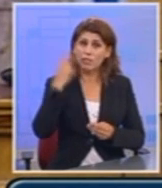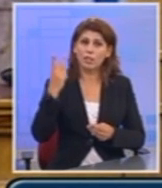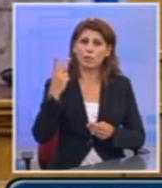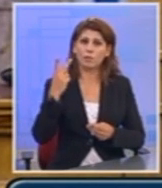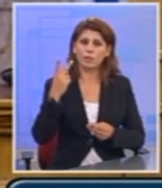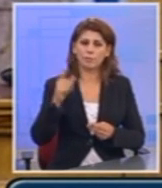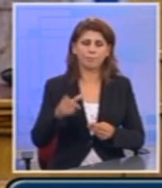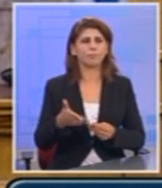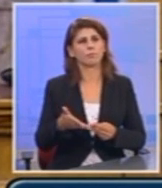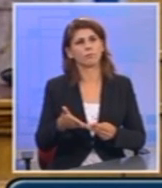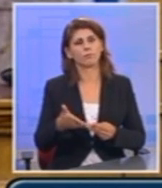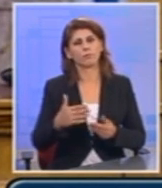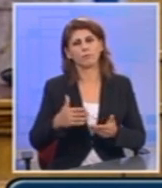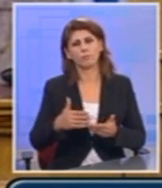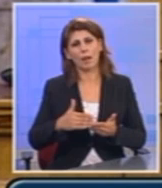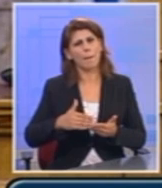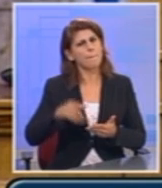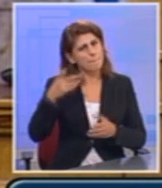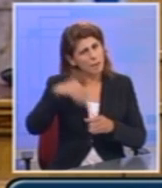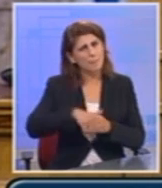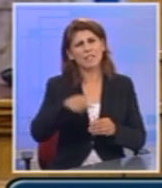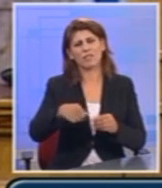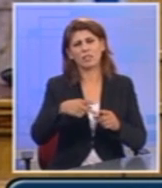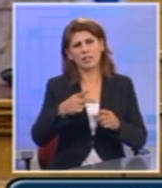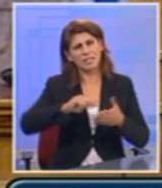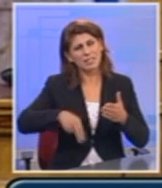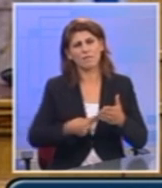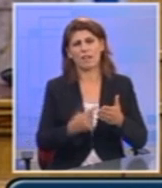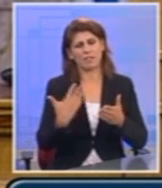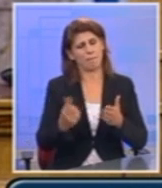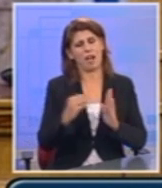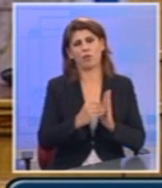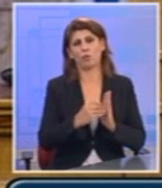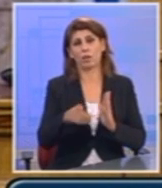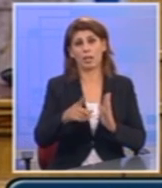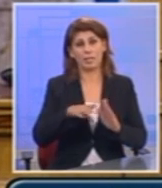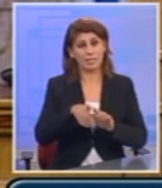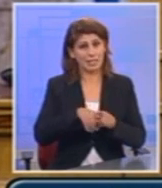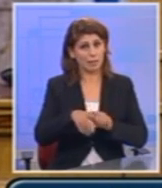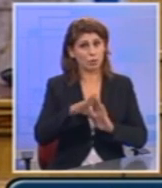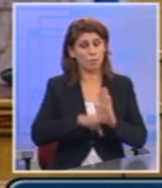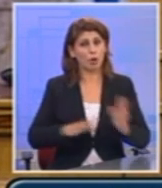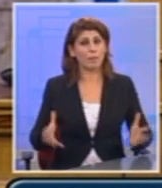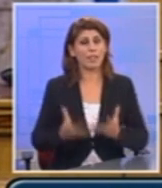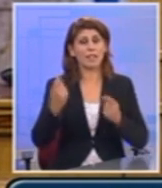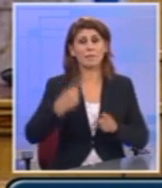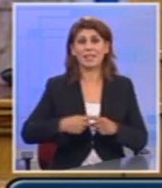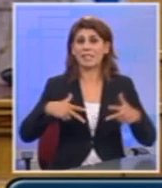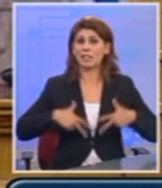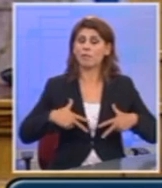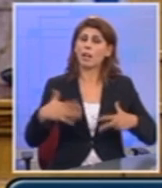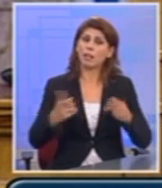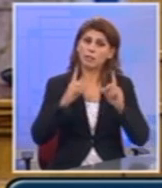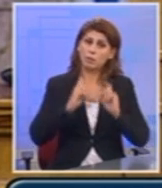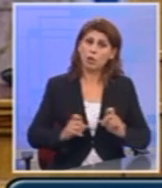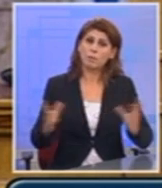περιθάλπονται σε αυτά τα εργαλεία σε αυτές τις συμβάσεις σε σχέση με το πρόγραμμα διάσωσης η ελληνική κυβέρνηση είχε το καθήκον